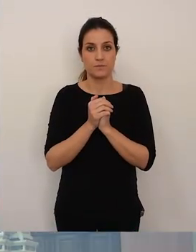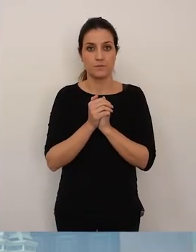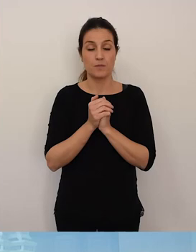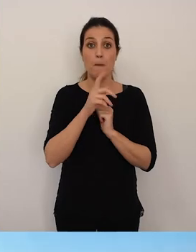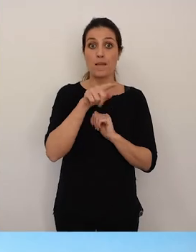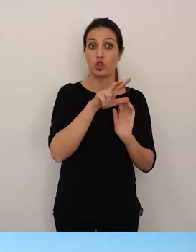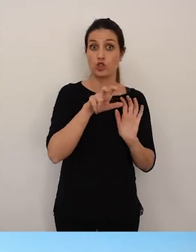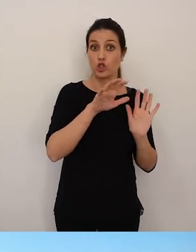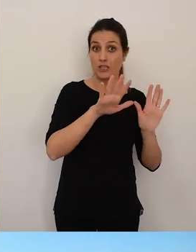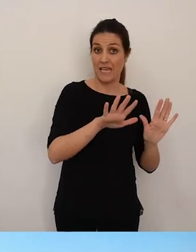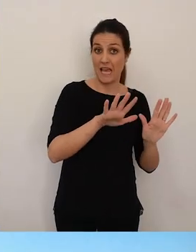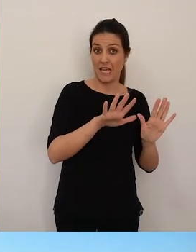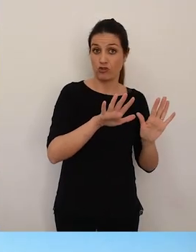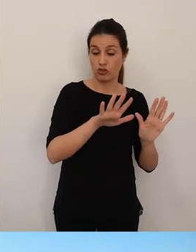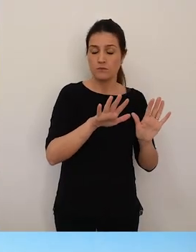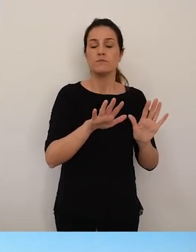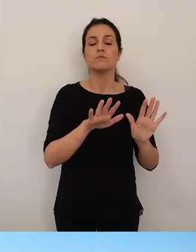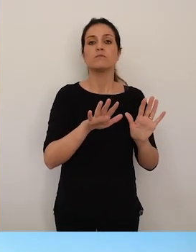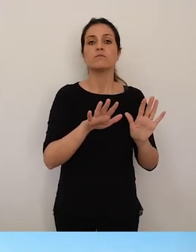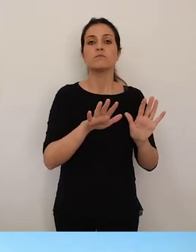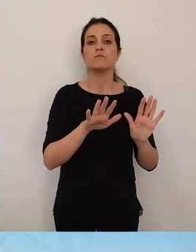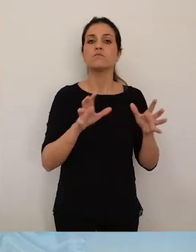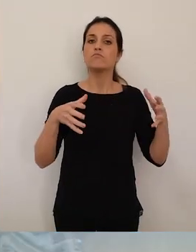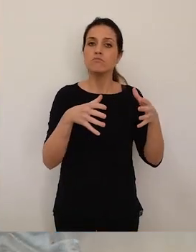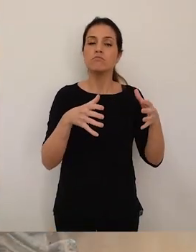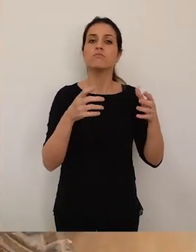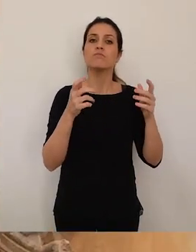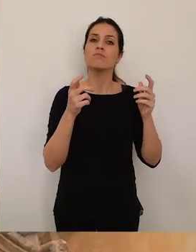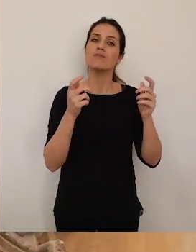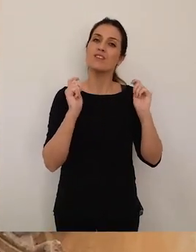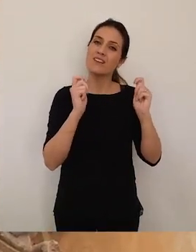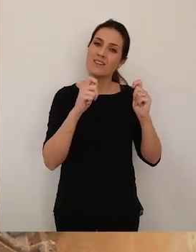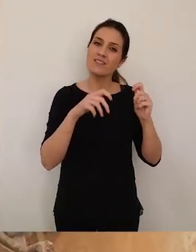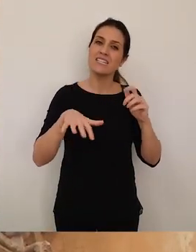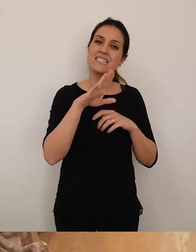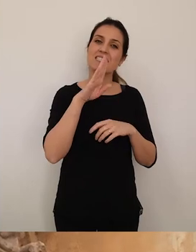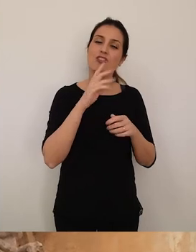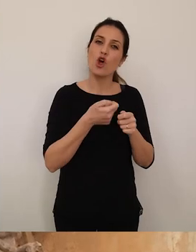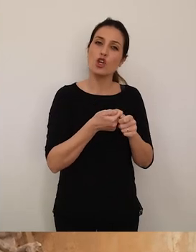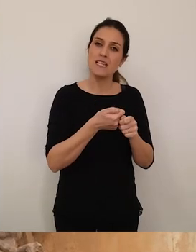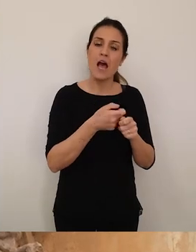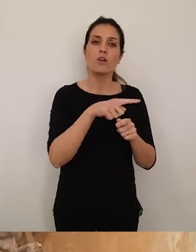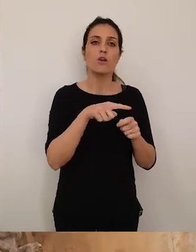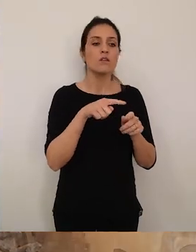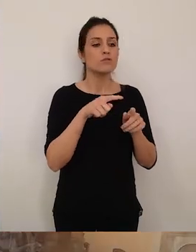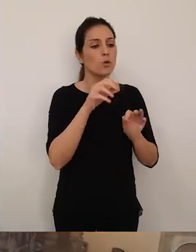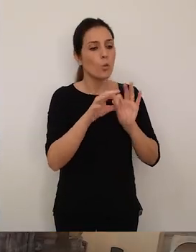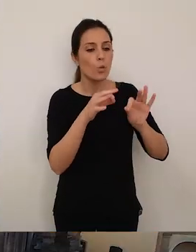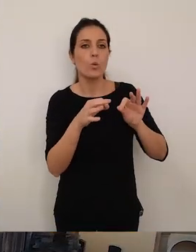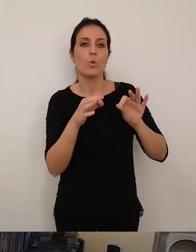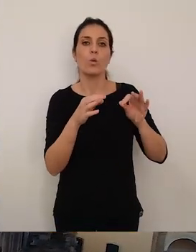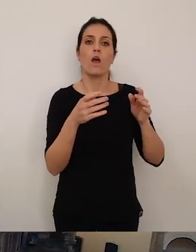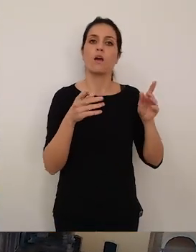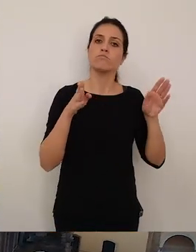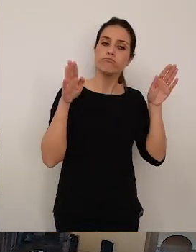Dal 1810 i confratelli del Santo Rosario si occupano della cura dell'edificio e della sua custodia.